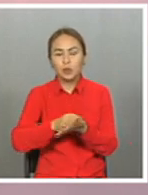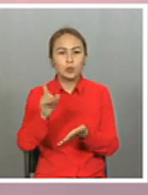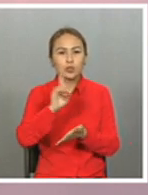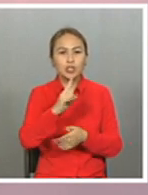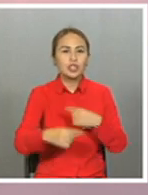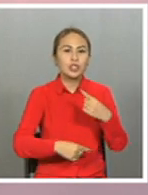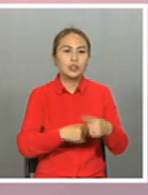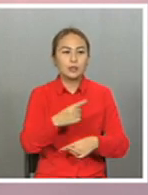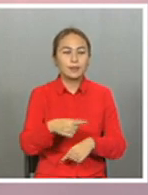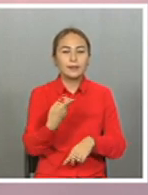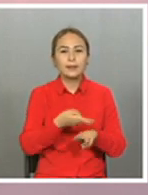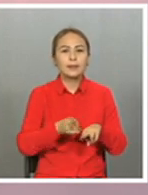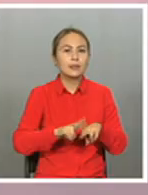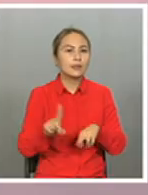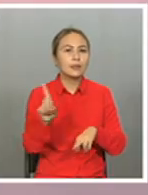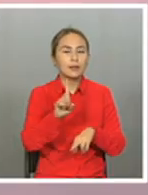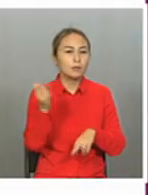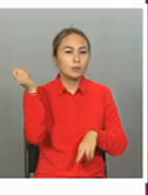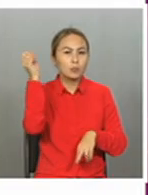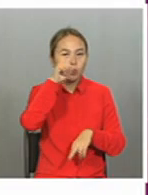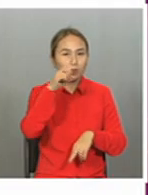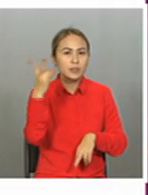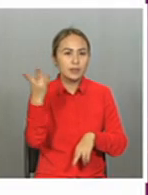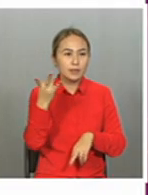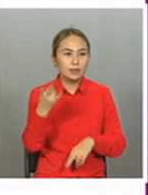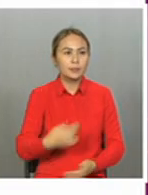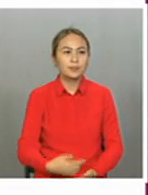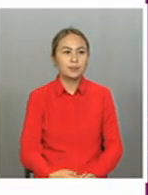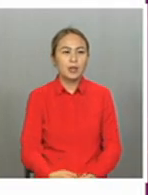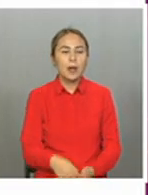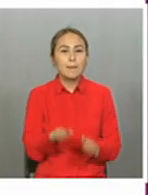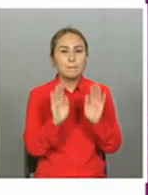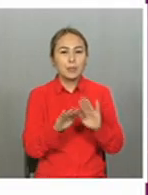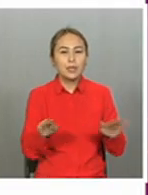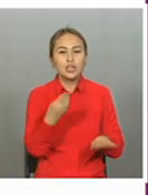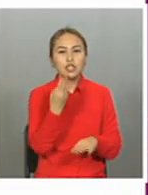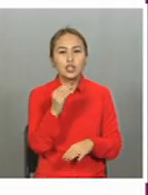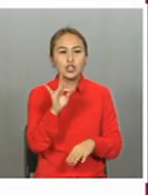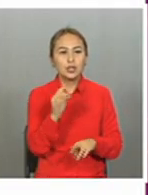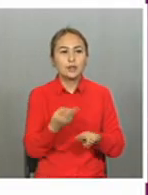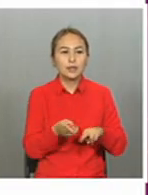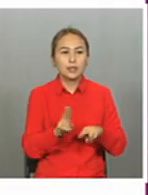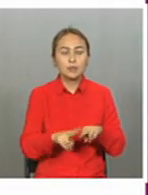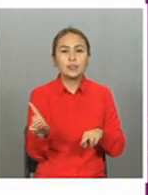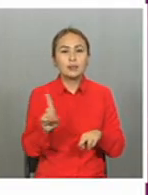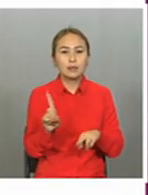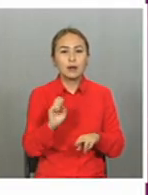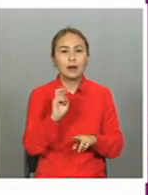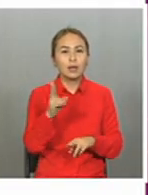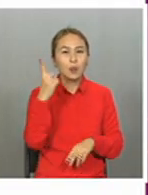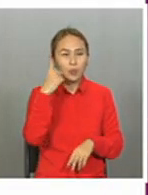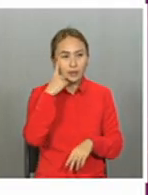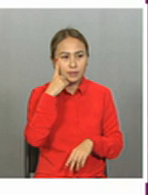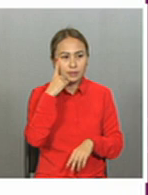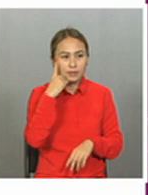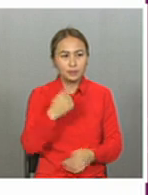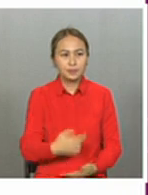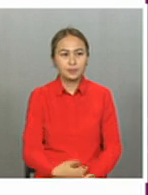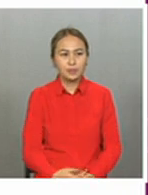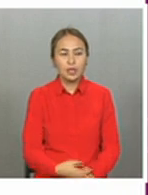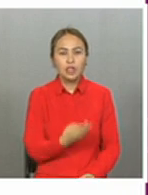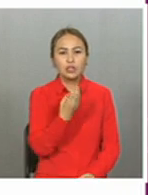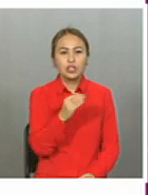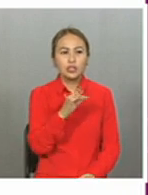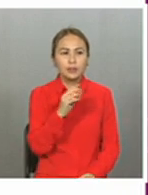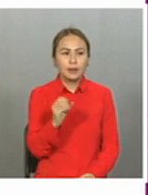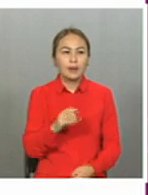шежіренің не екенін білуіміз керек. Балалар, шежіре дегеніміз не? Қалай ойлайсыңдар?